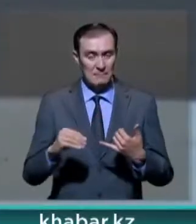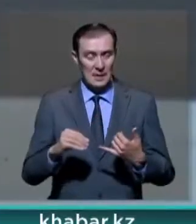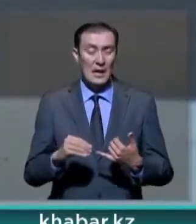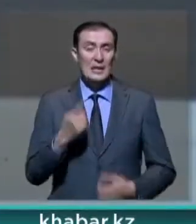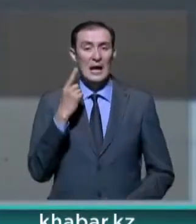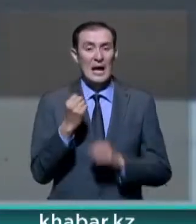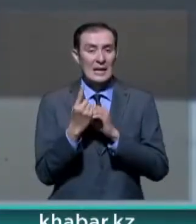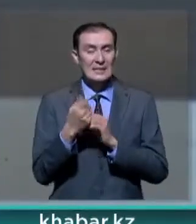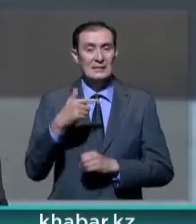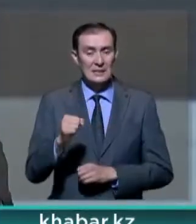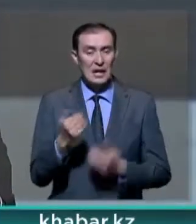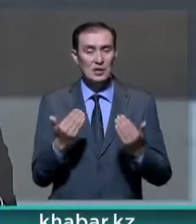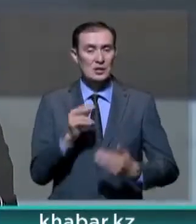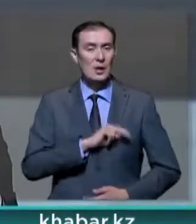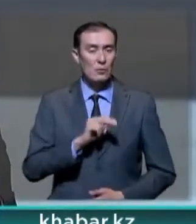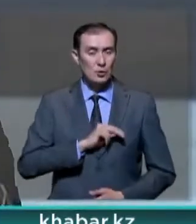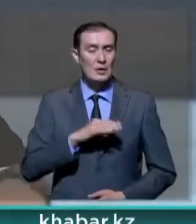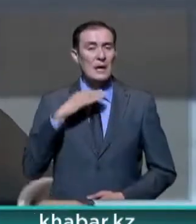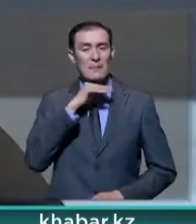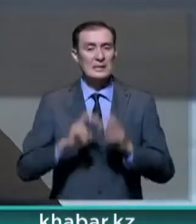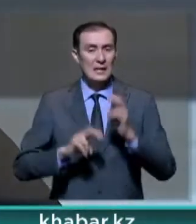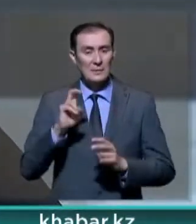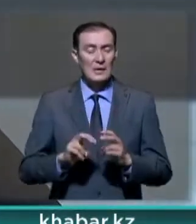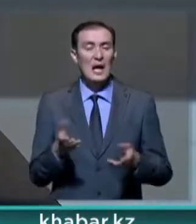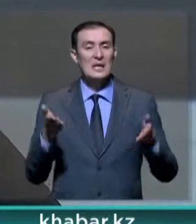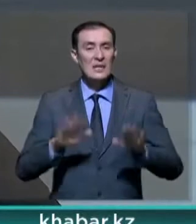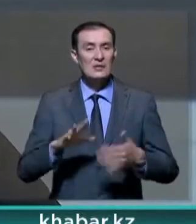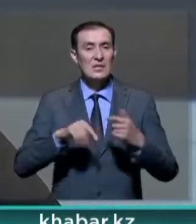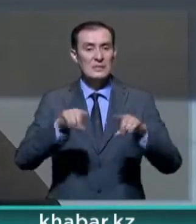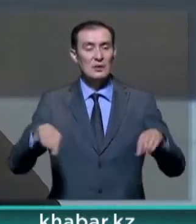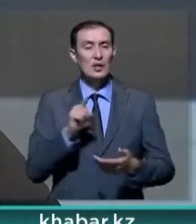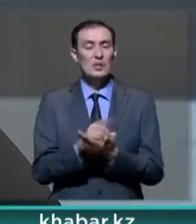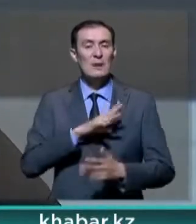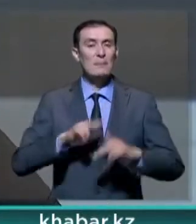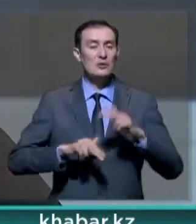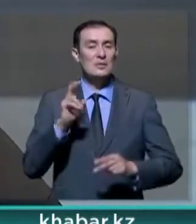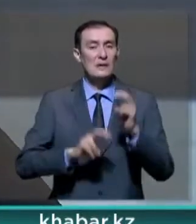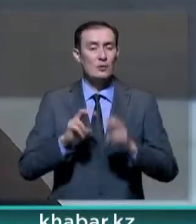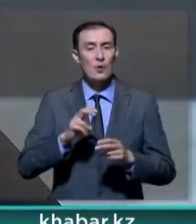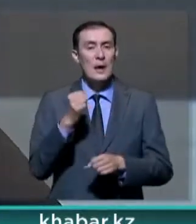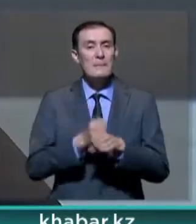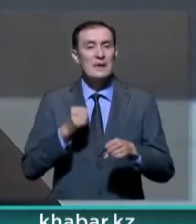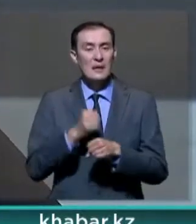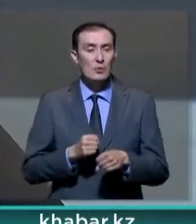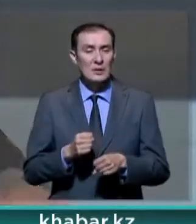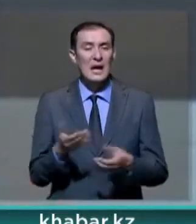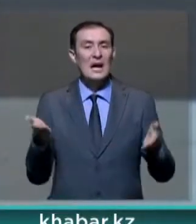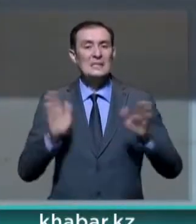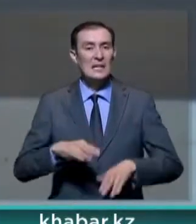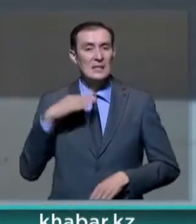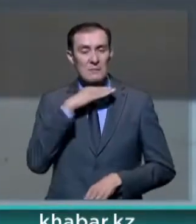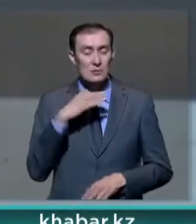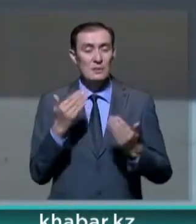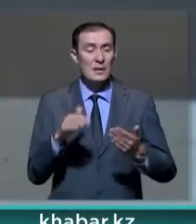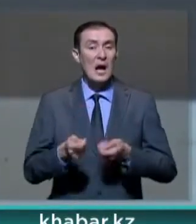На 11 из них уже функционирует мясокомбинат, на остальной же площади должны были возвести завод по переработке субпродуктов. Но теперь